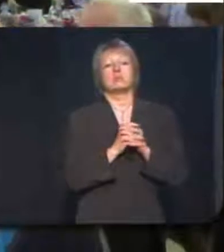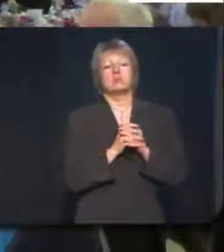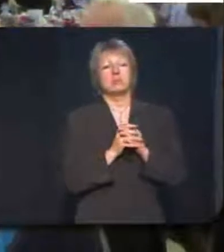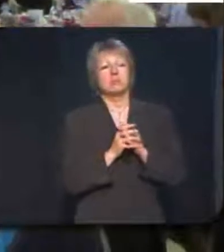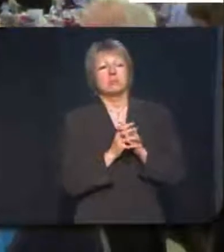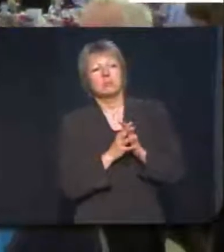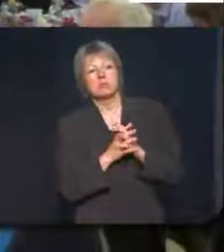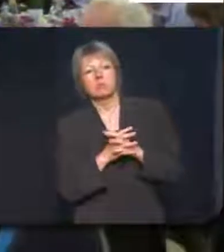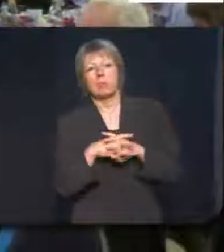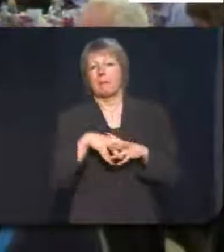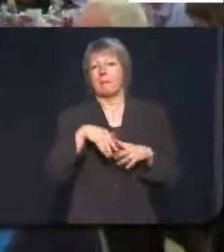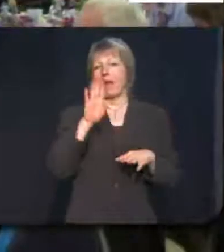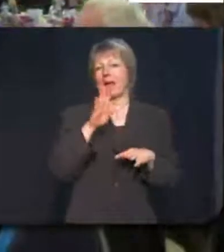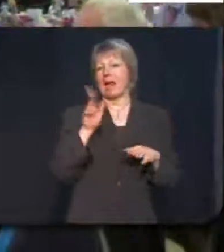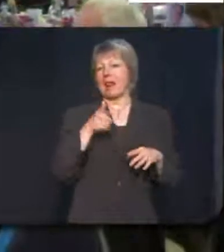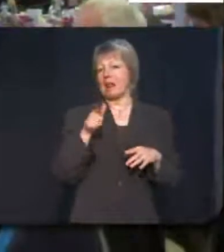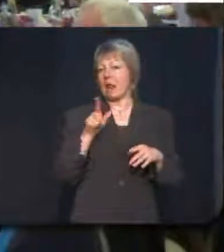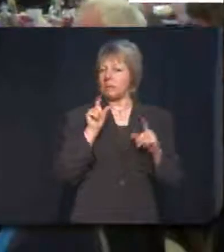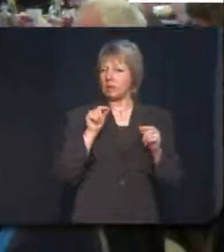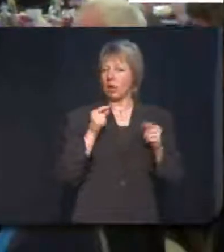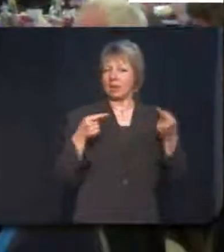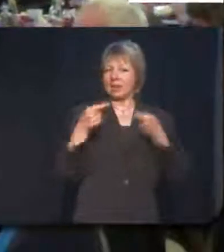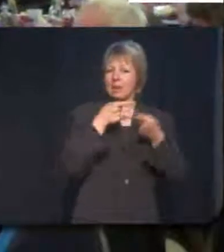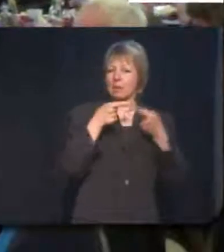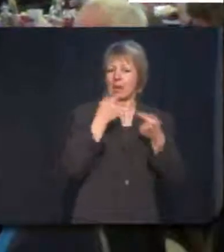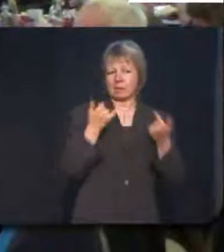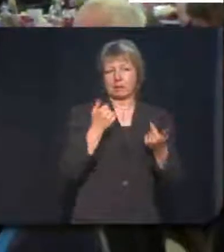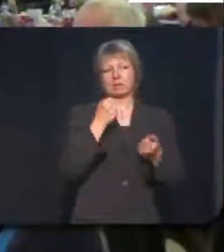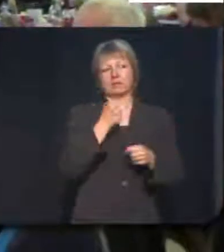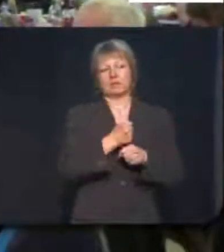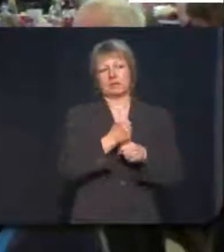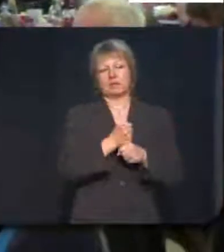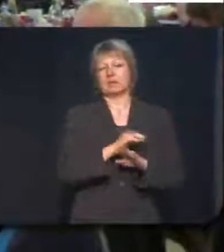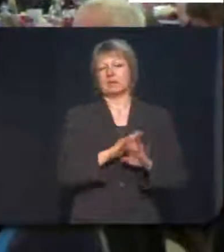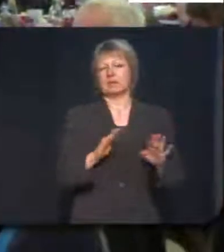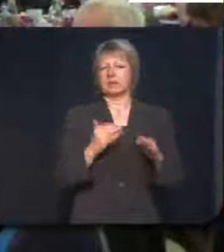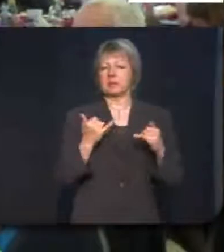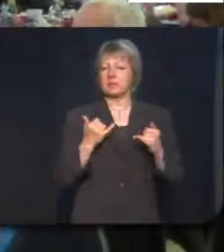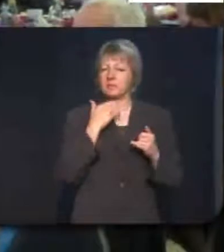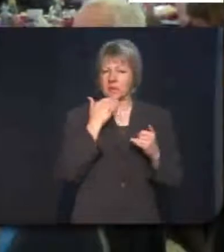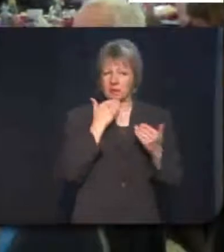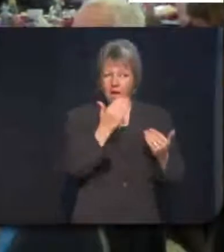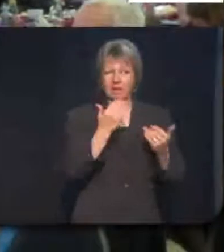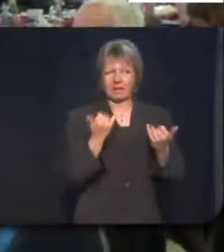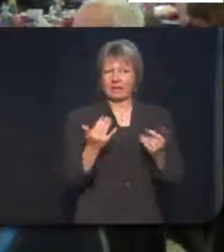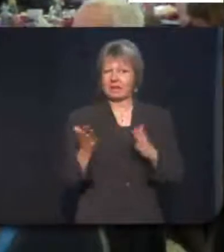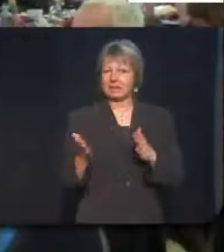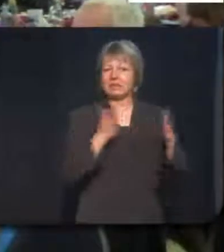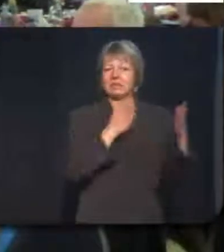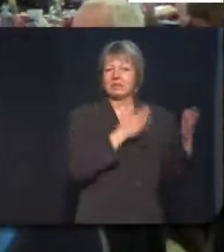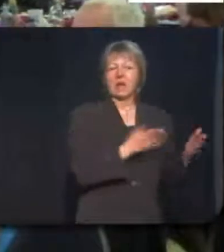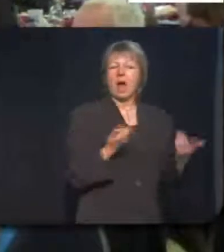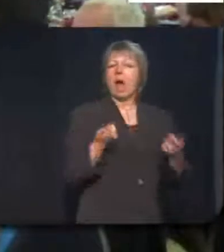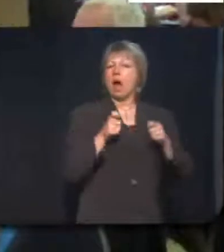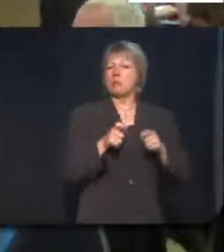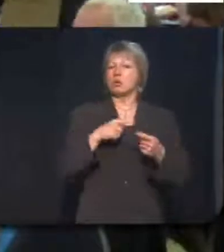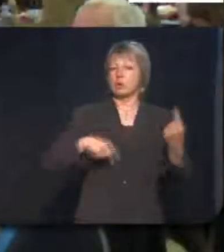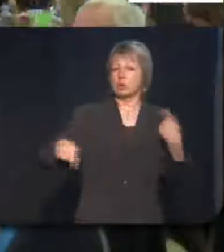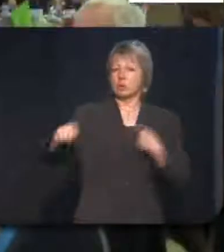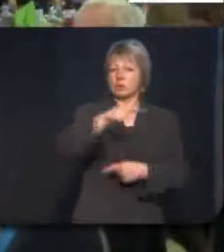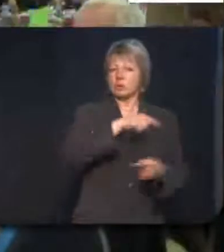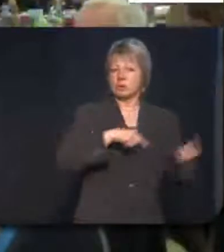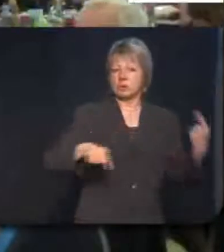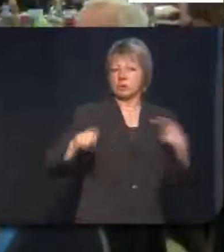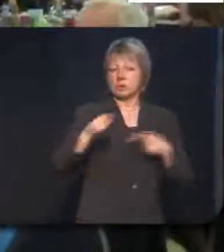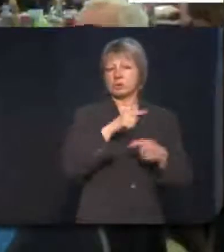halt dich lila das heißt die Debatte ist an der Stelle beendet vielen Dank dann kommen wir jetzt zur Abschlussrunde kurz